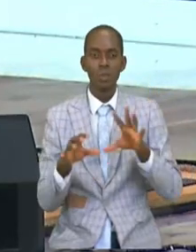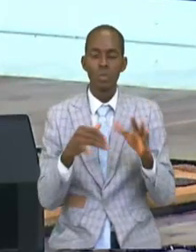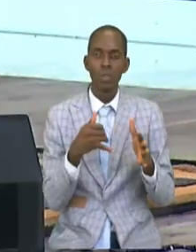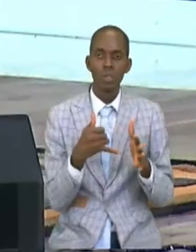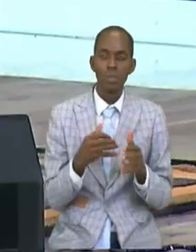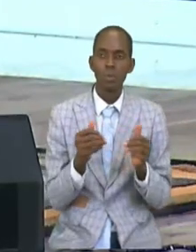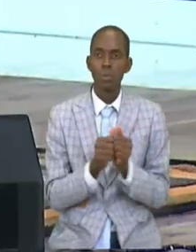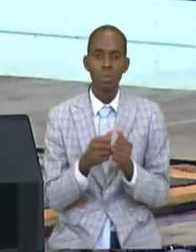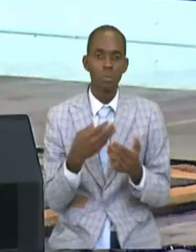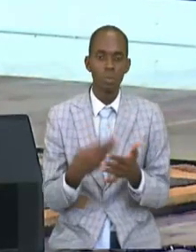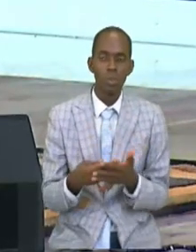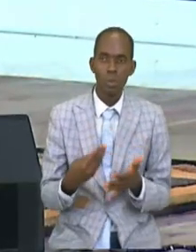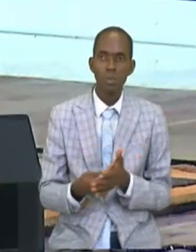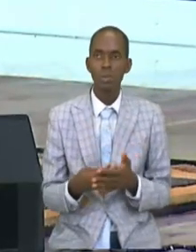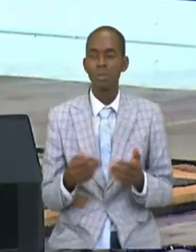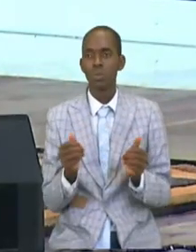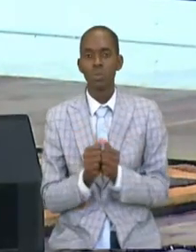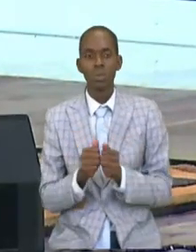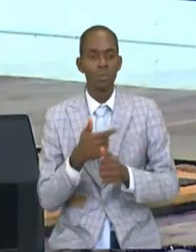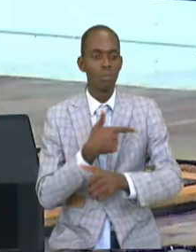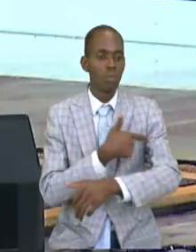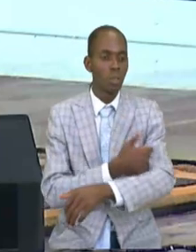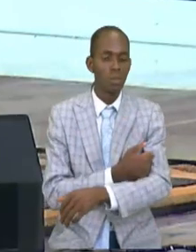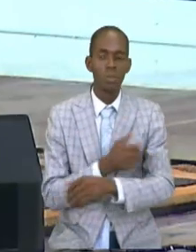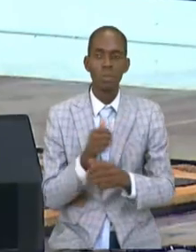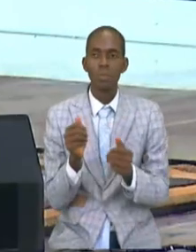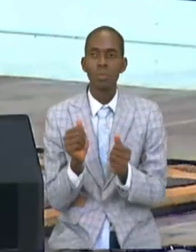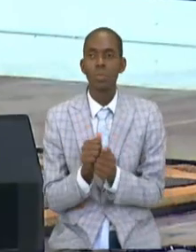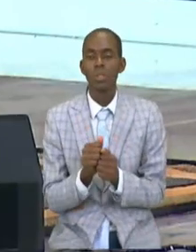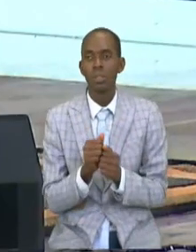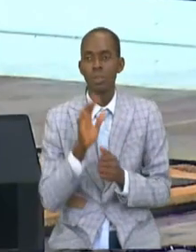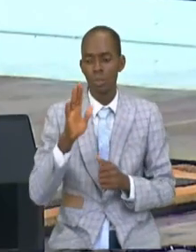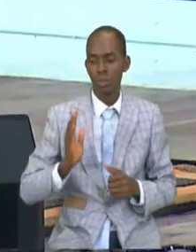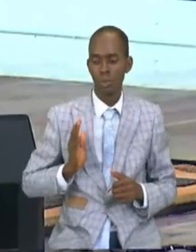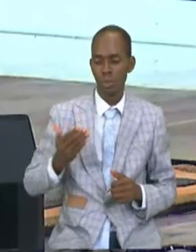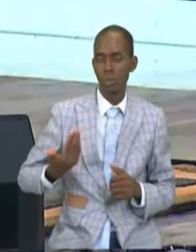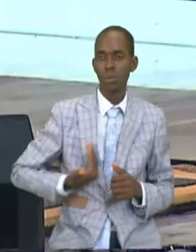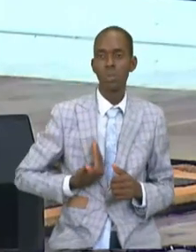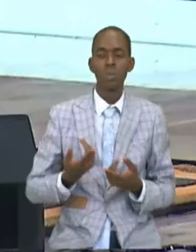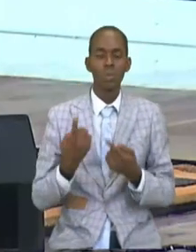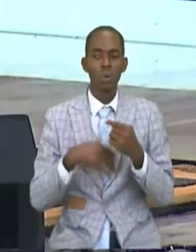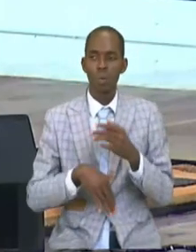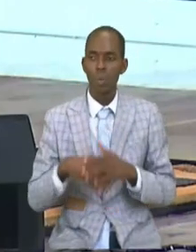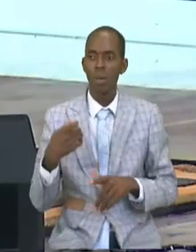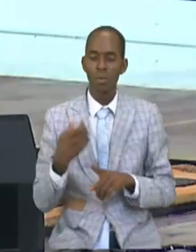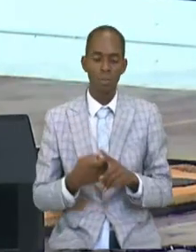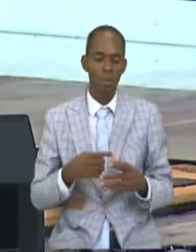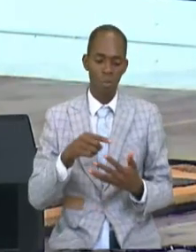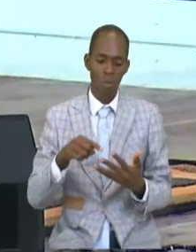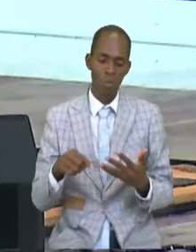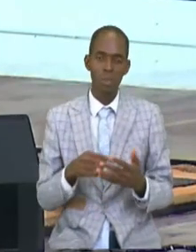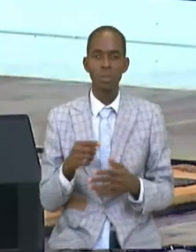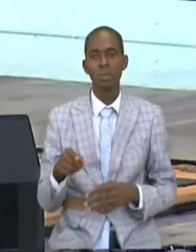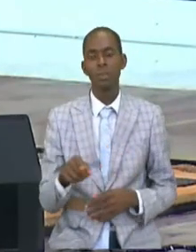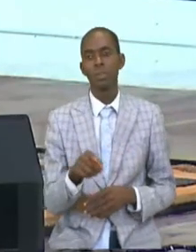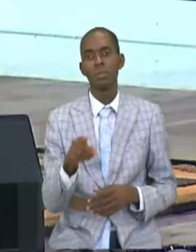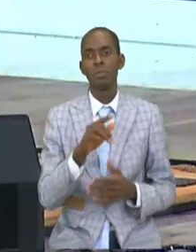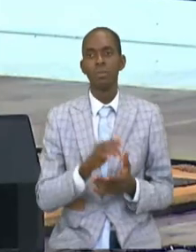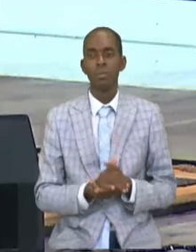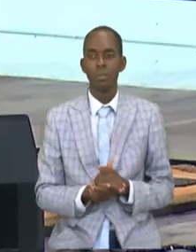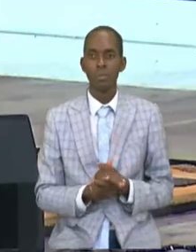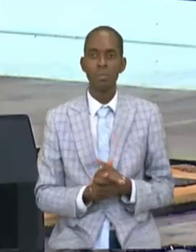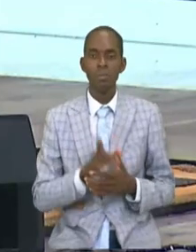loterie, et celui qui spécule avec son âme, celui qui spécule avec tout, et sort du milieu